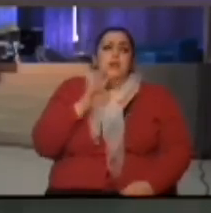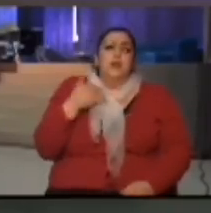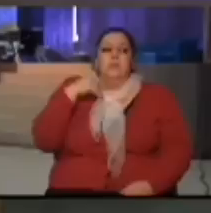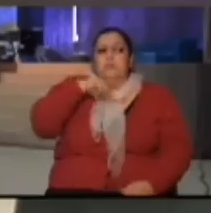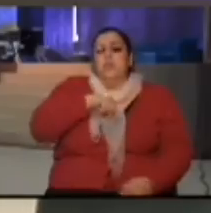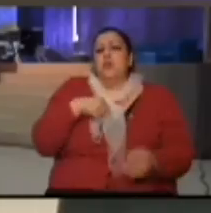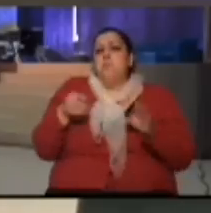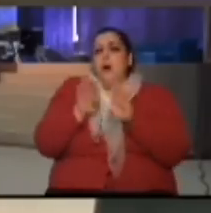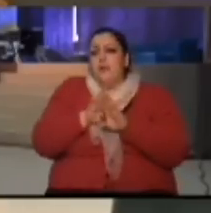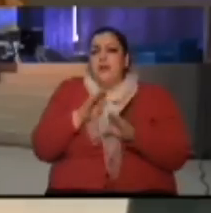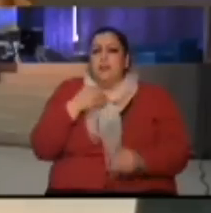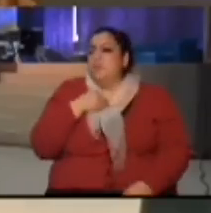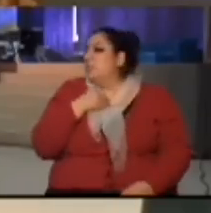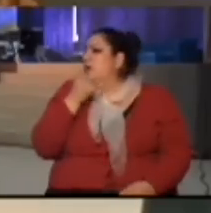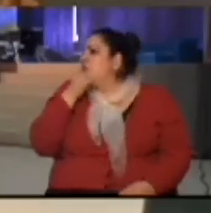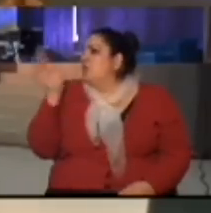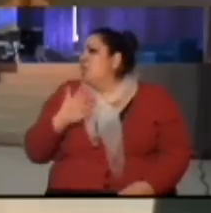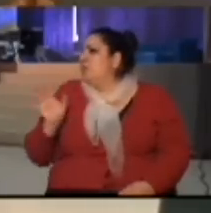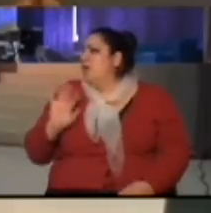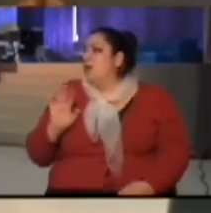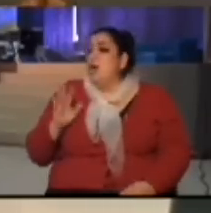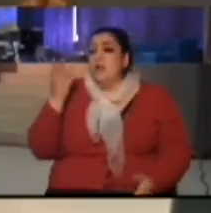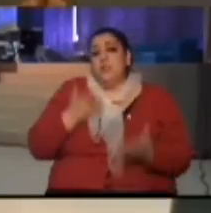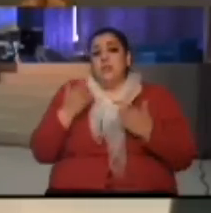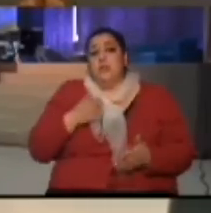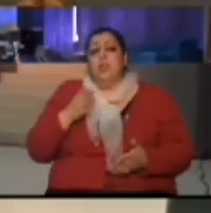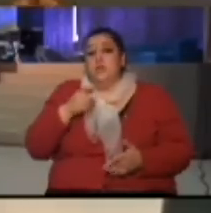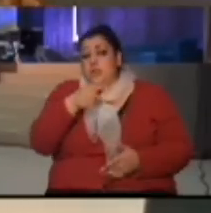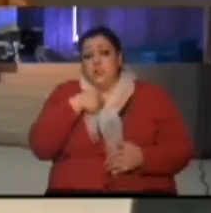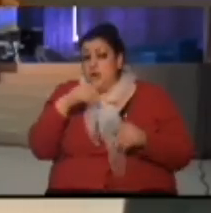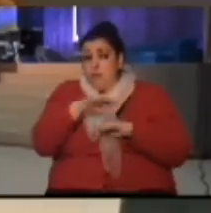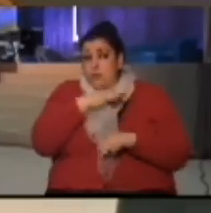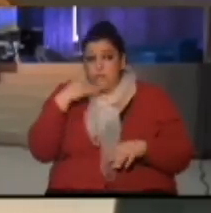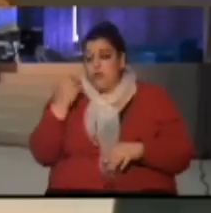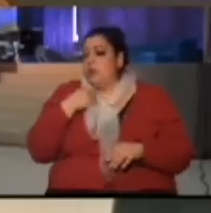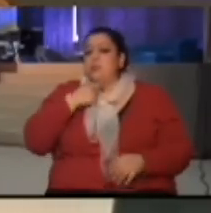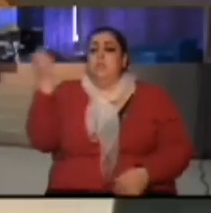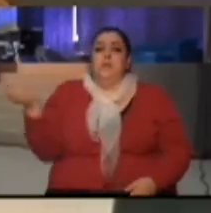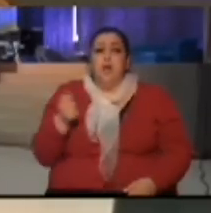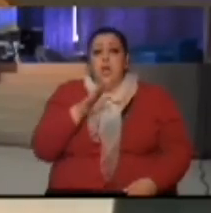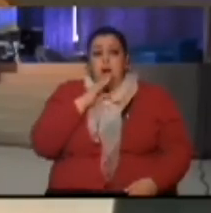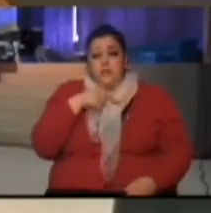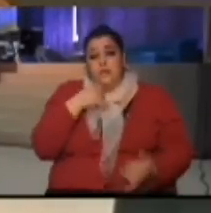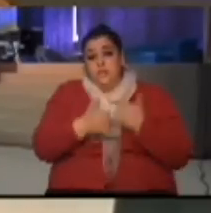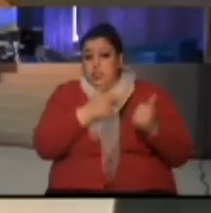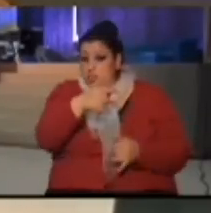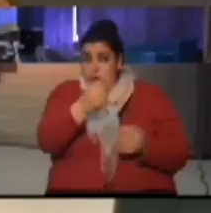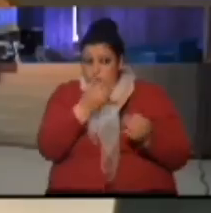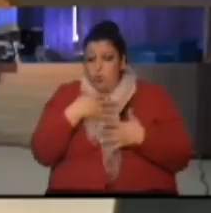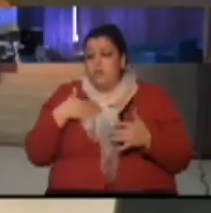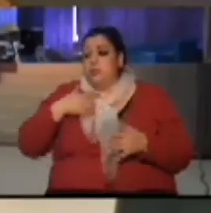ես ինքնասպանություն կգործեմ, այս տղեն ինչ ուզի, ես ինձ կսպանեմ, այս աղջիկը ինչ ուզի, ես կկախվեմ, ու չգիտեմ էլ